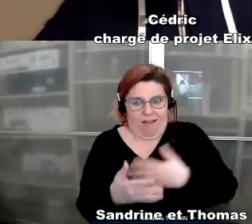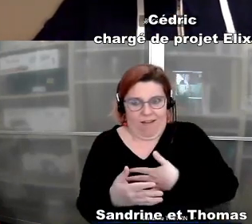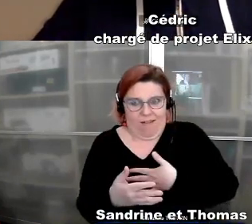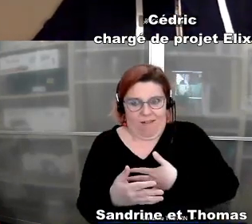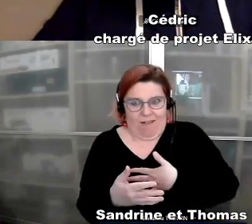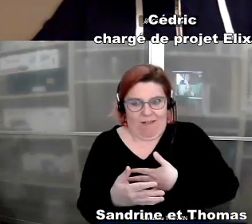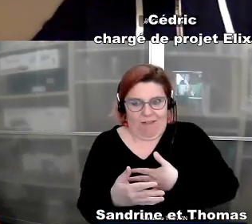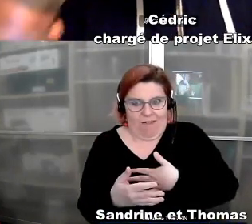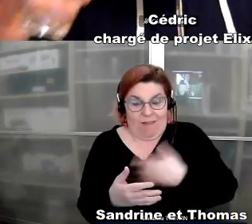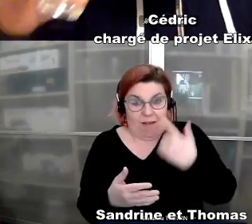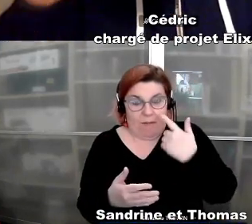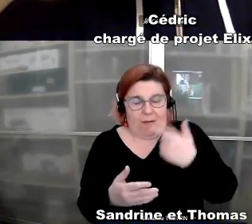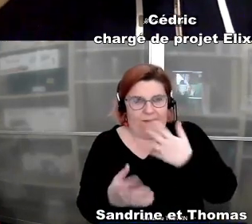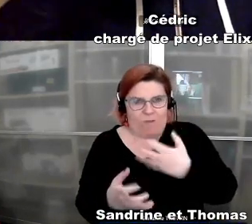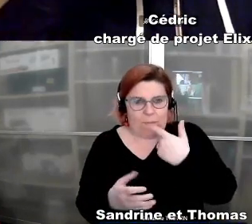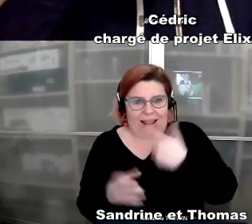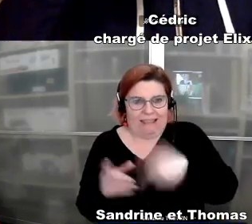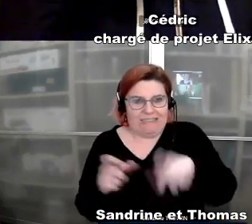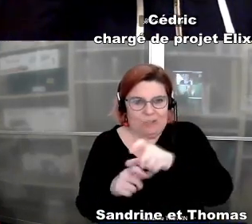écoute,